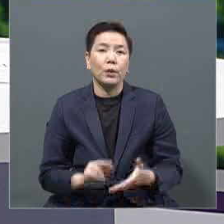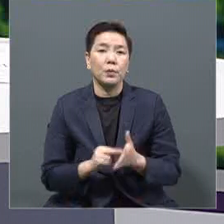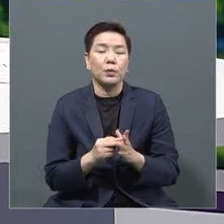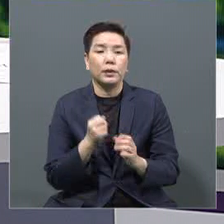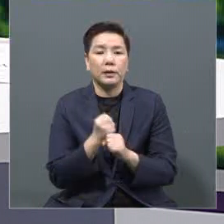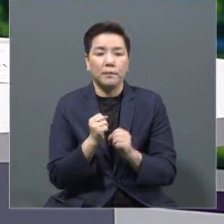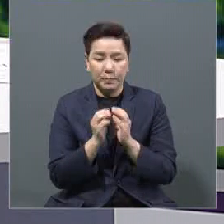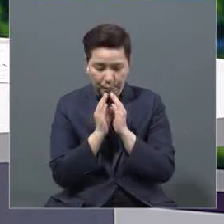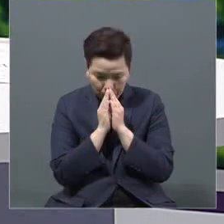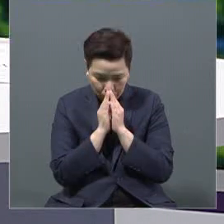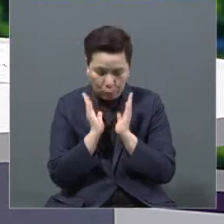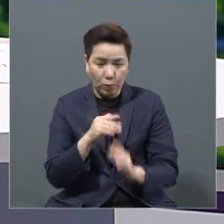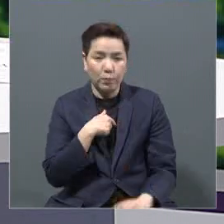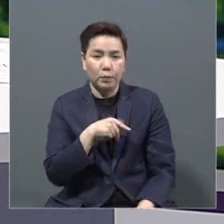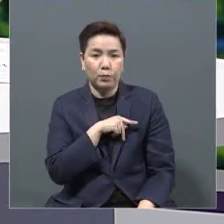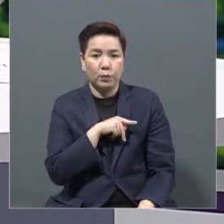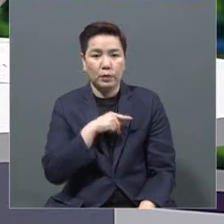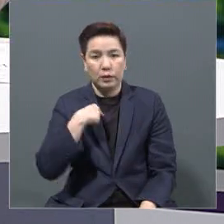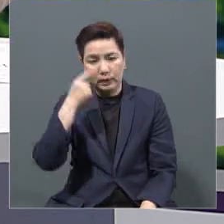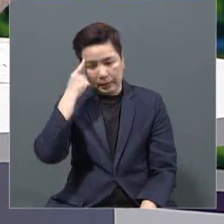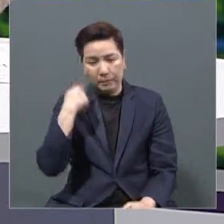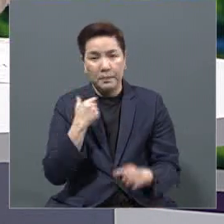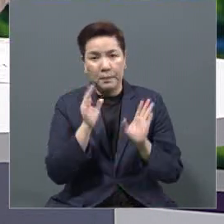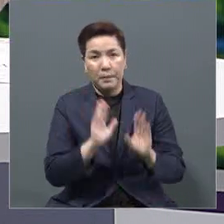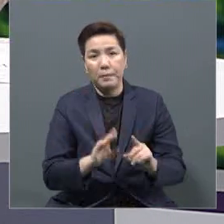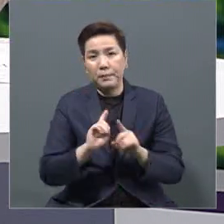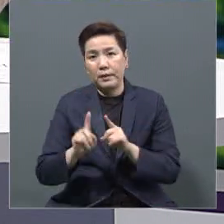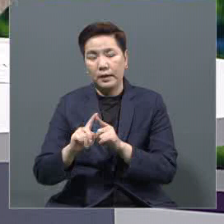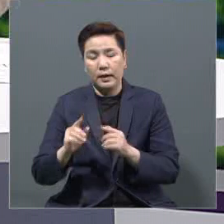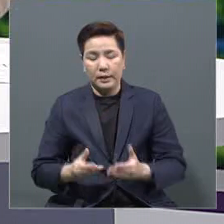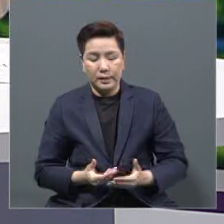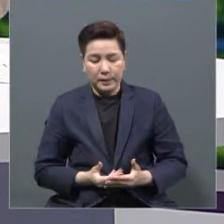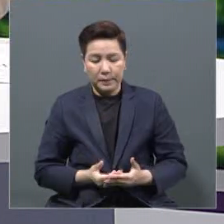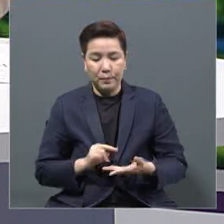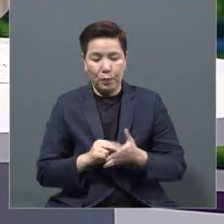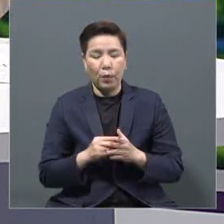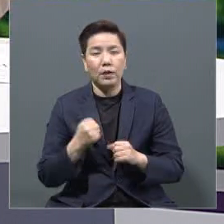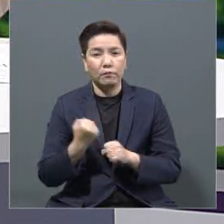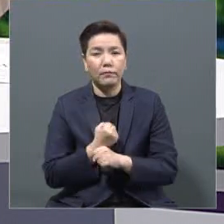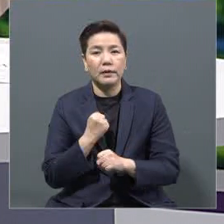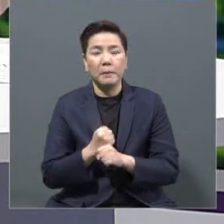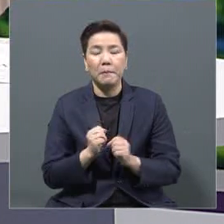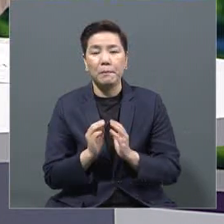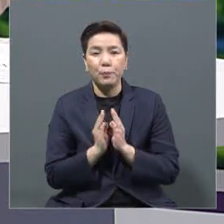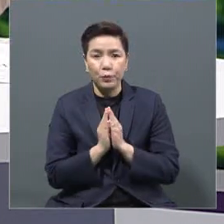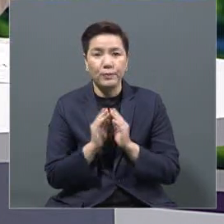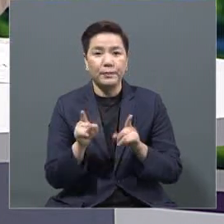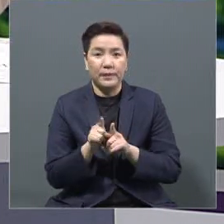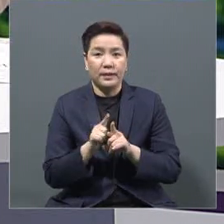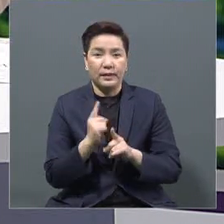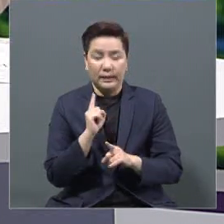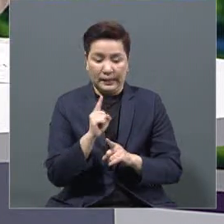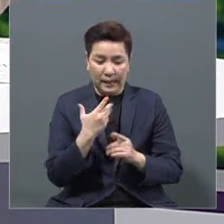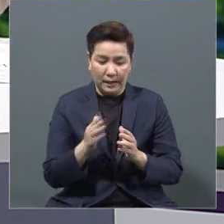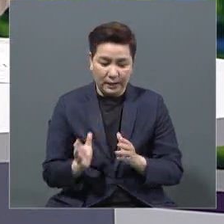การทำบุญของพุทธศาสนิกชนเนี่ยมีหลายรูปแบบนะครับบางทีนั่งสมาธิก็ถือเป็นการทำบุญอย่างหนึ่งนะครับเป็นการที่จะ